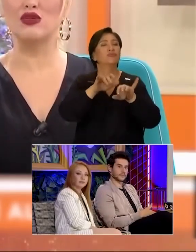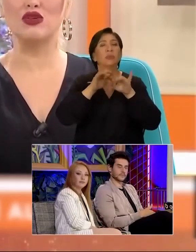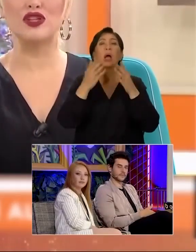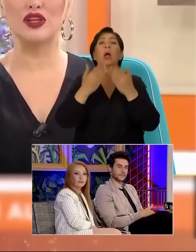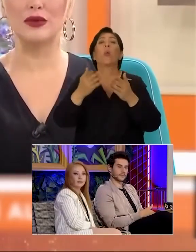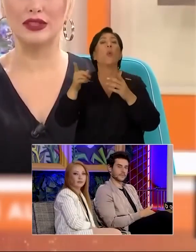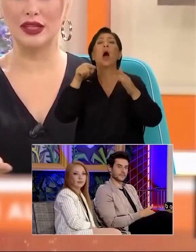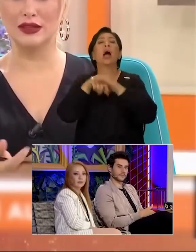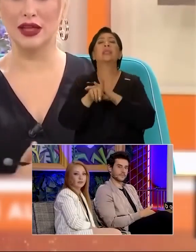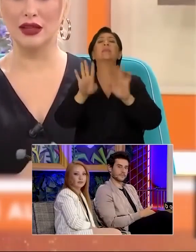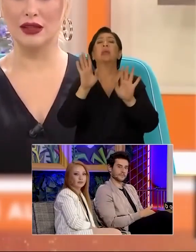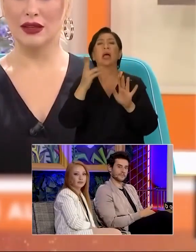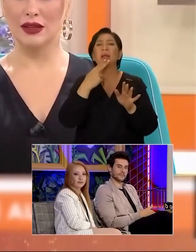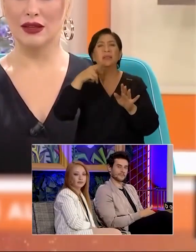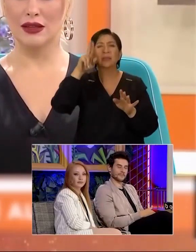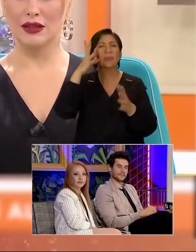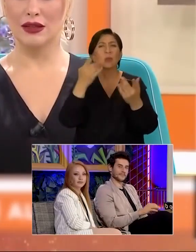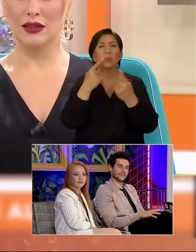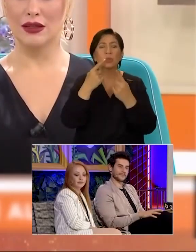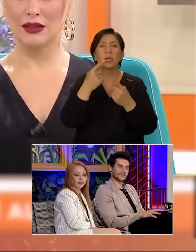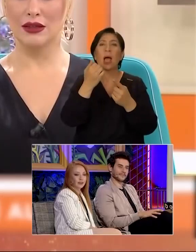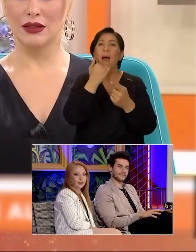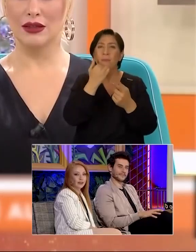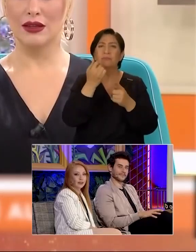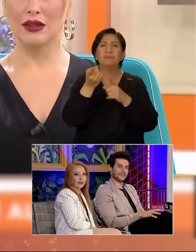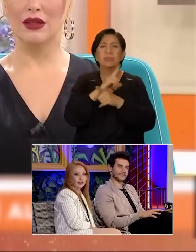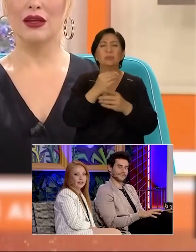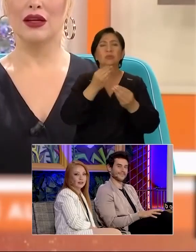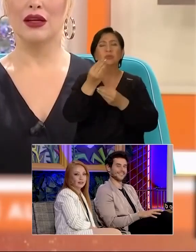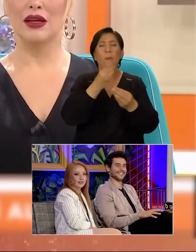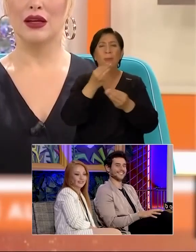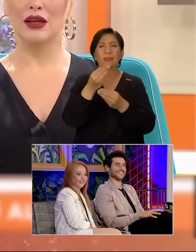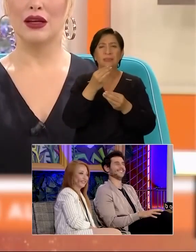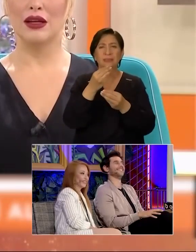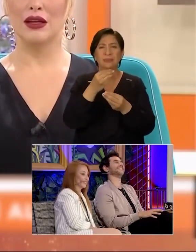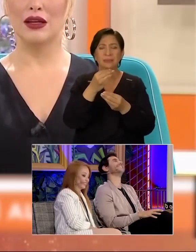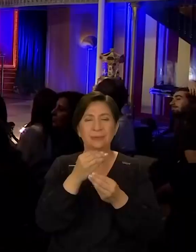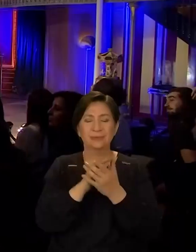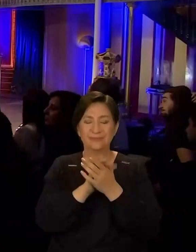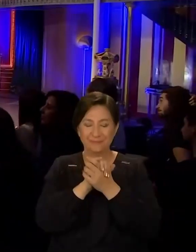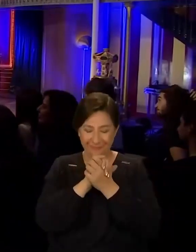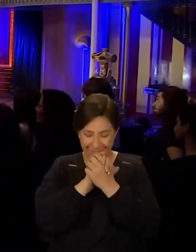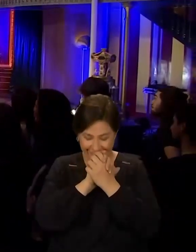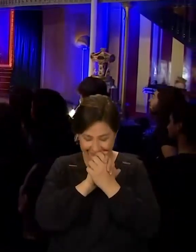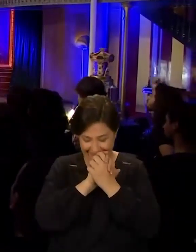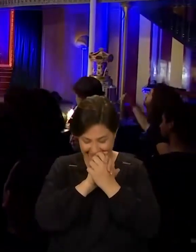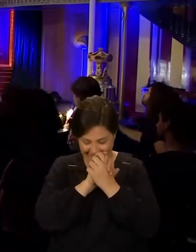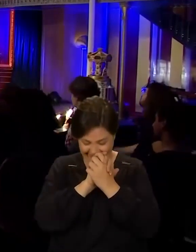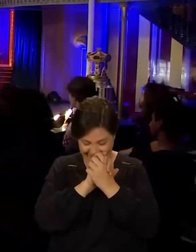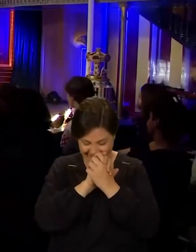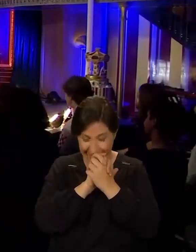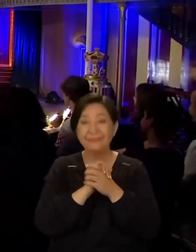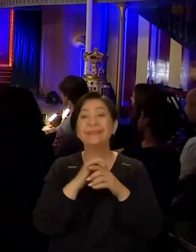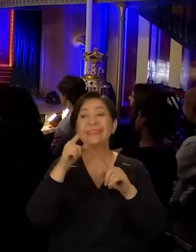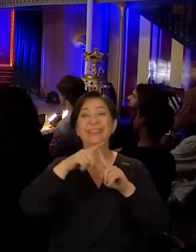yazışarak? Ne konuşuyor hiç tanımadığı kadınla? Cinsel içerikli sohbet. Yani ben kamera açıyorlar mı? Şimdi bakın, televizyon ne oldu?